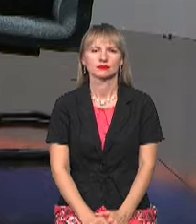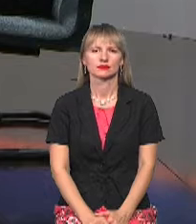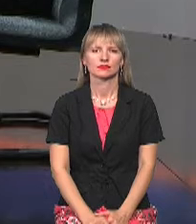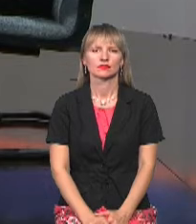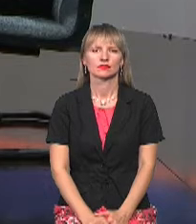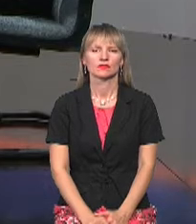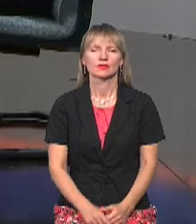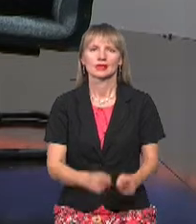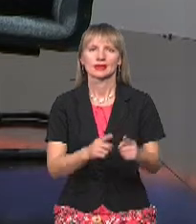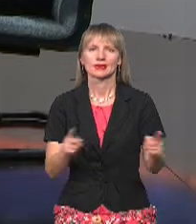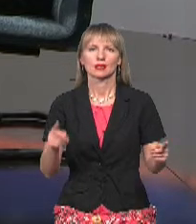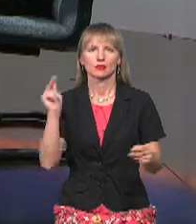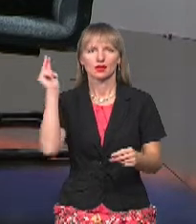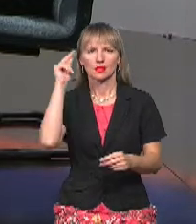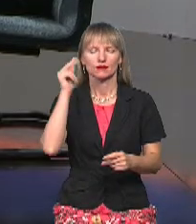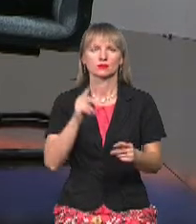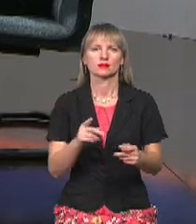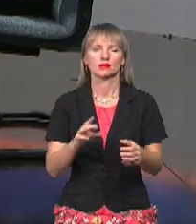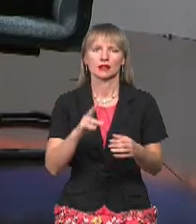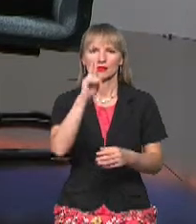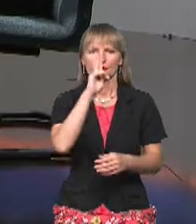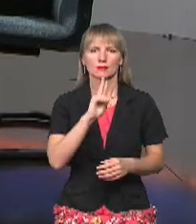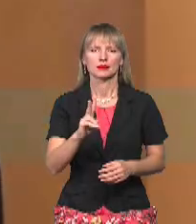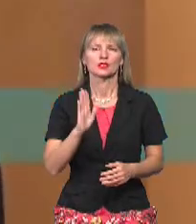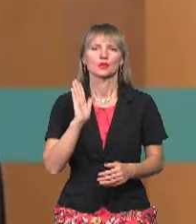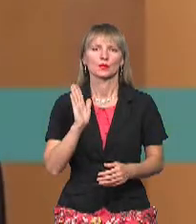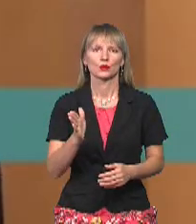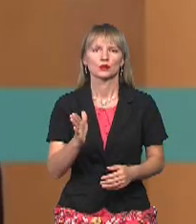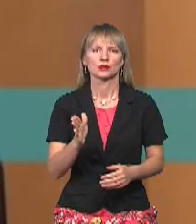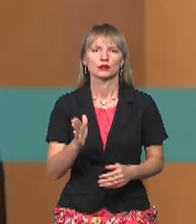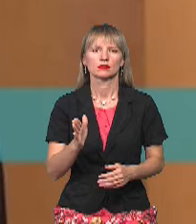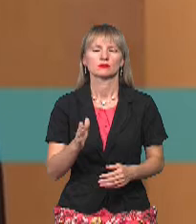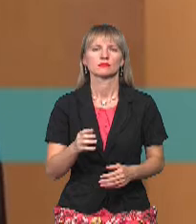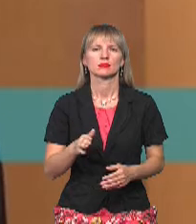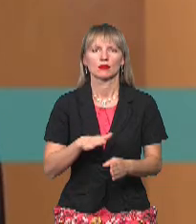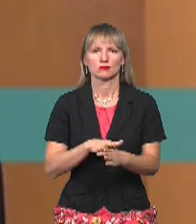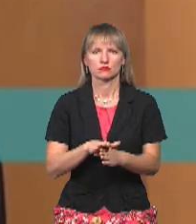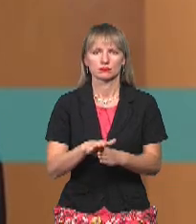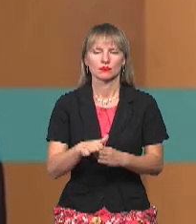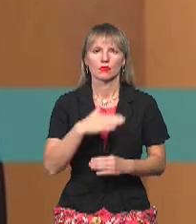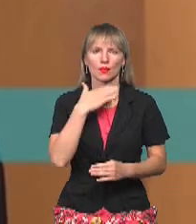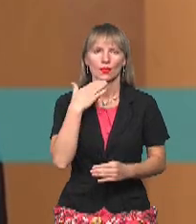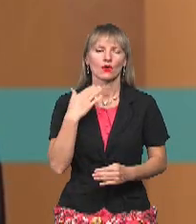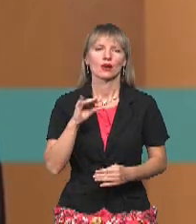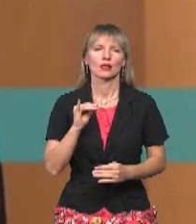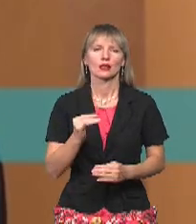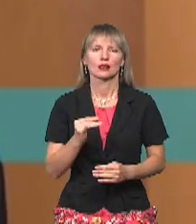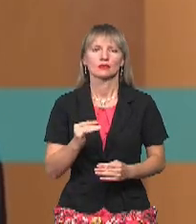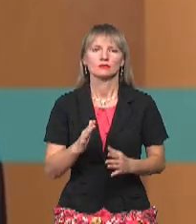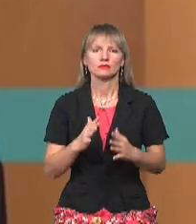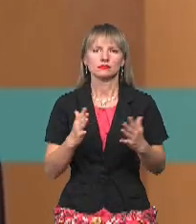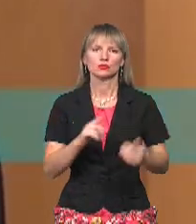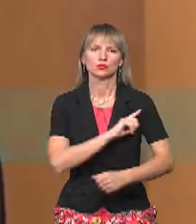Термін навчання, який включається 2,5 місяця, буде насичений, і більше зусилля